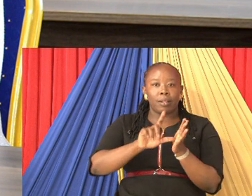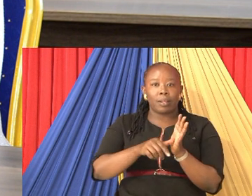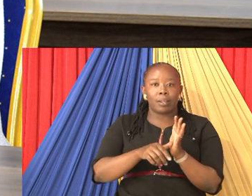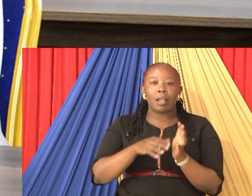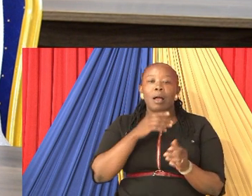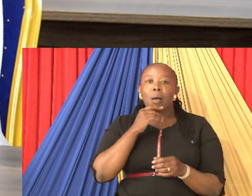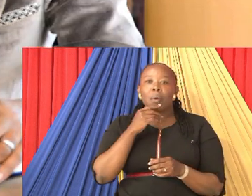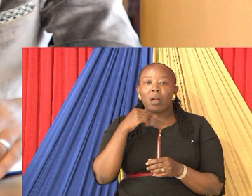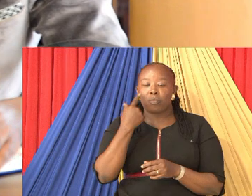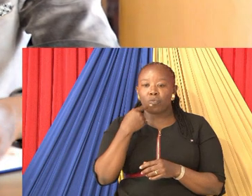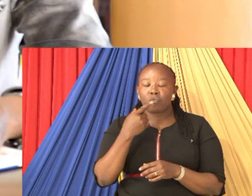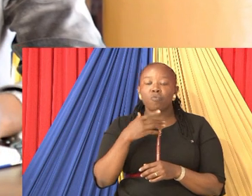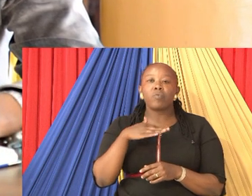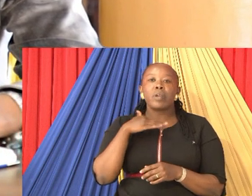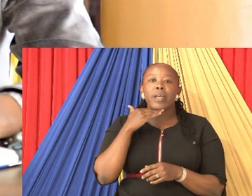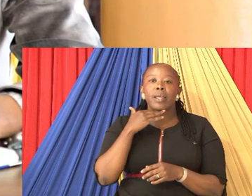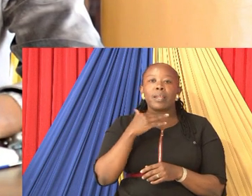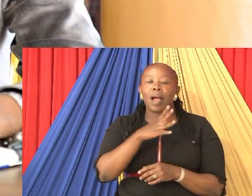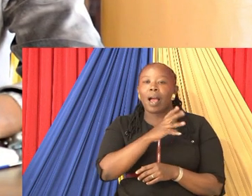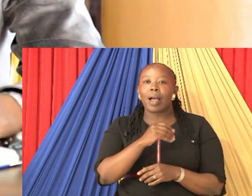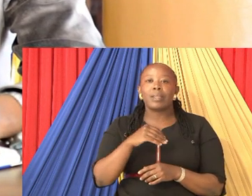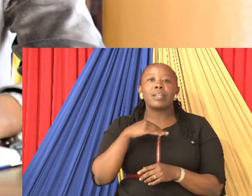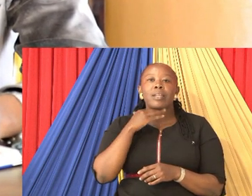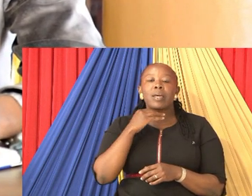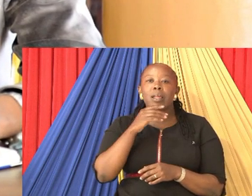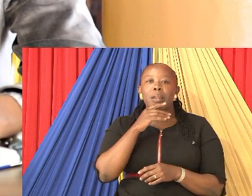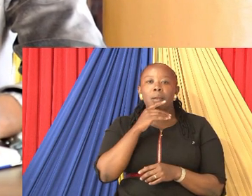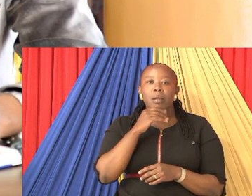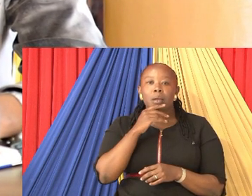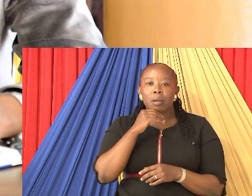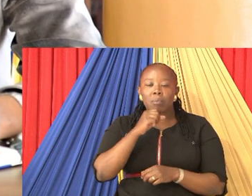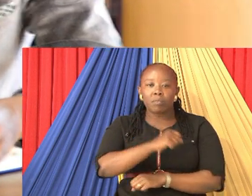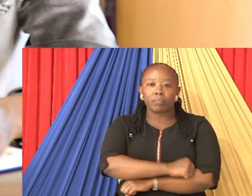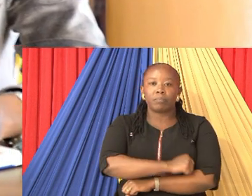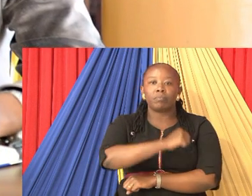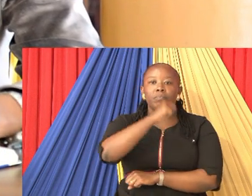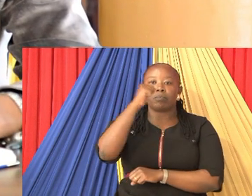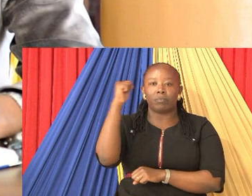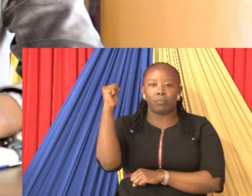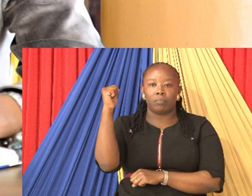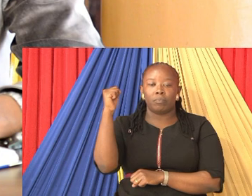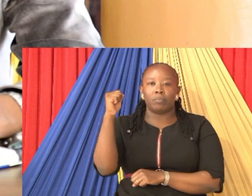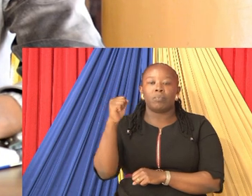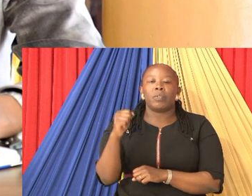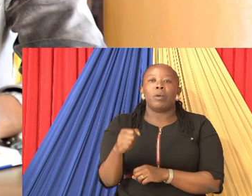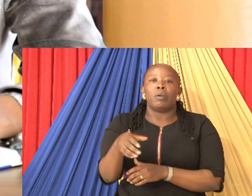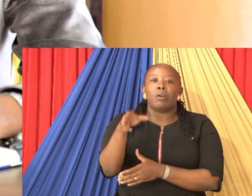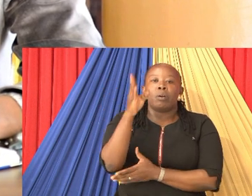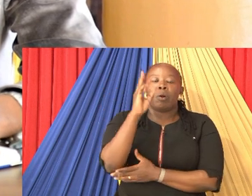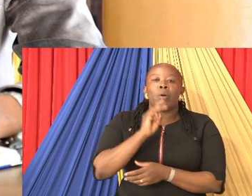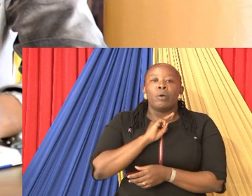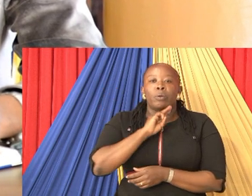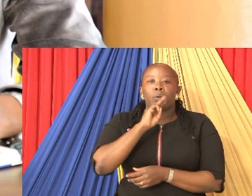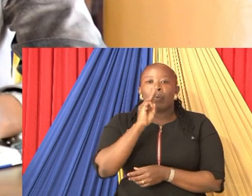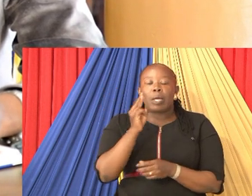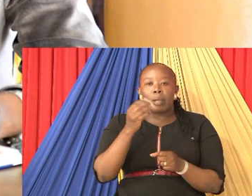Mungu, kuna mambo ambayo hufufuliwa. God resurrects some things in our lives. Kuna mambo ambayo yanaonekana